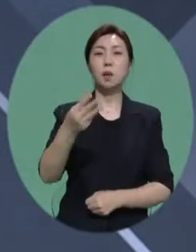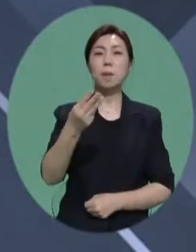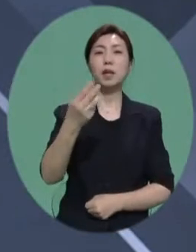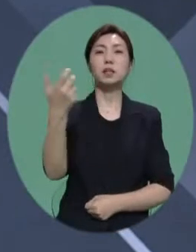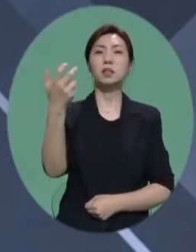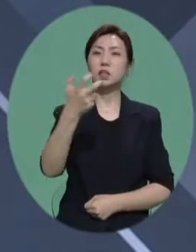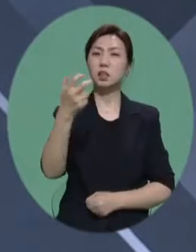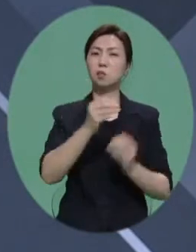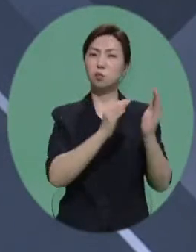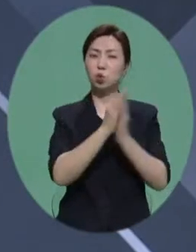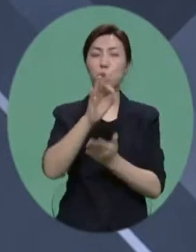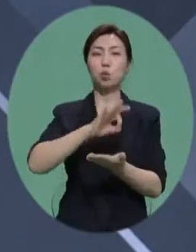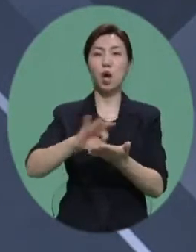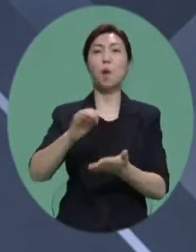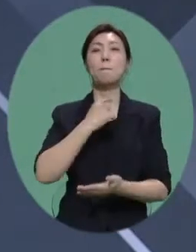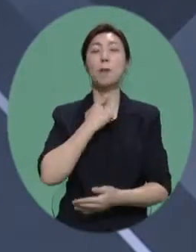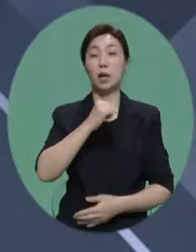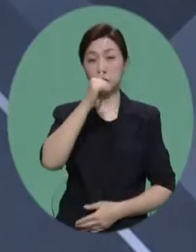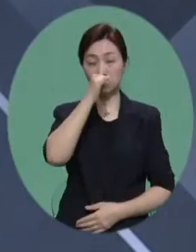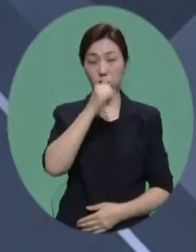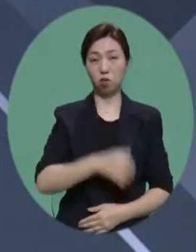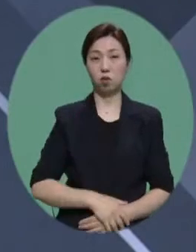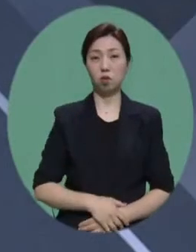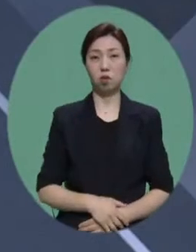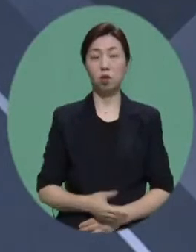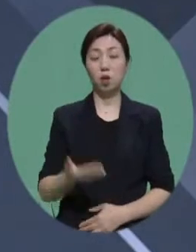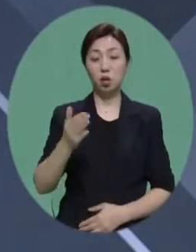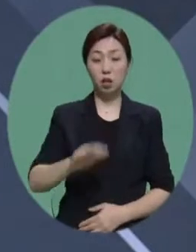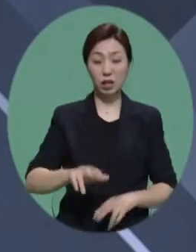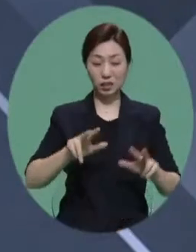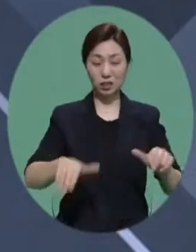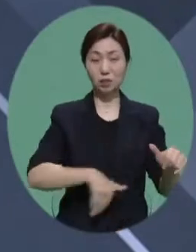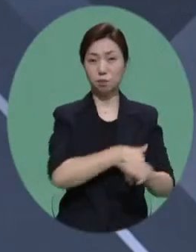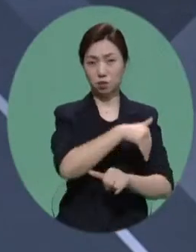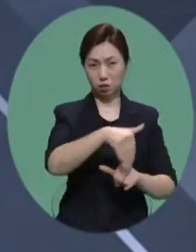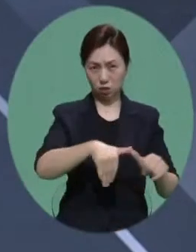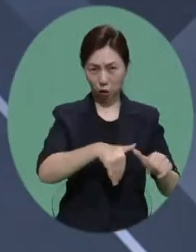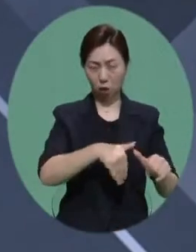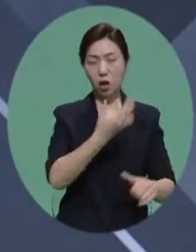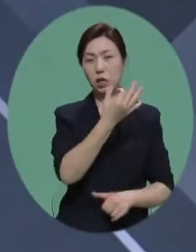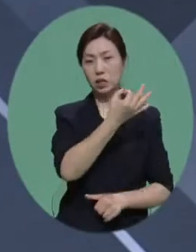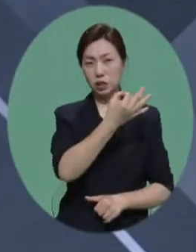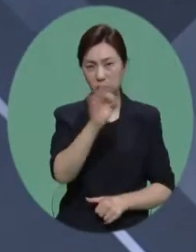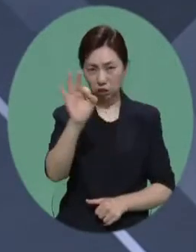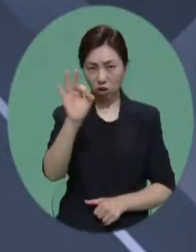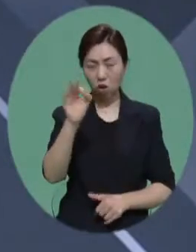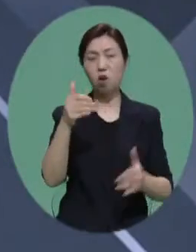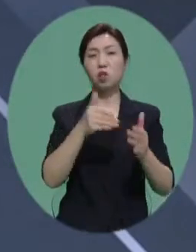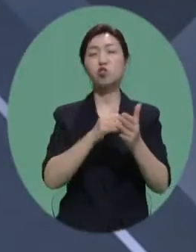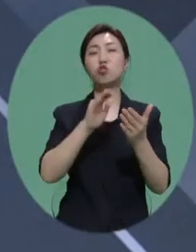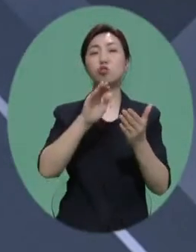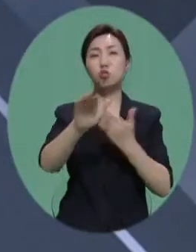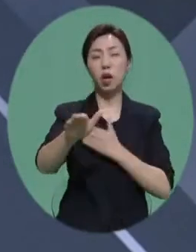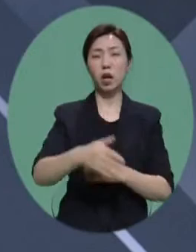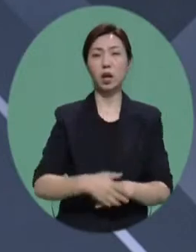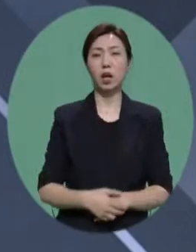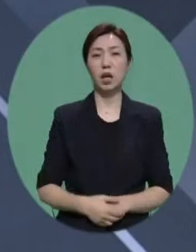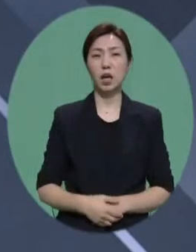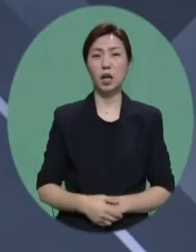우리가 에 이거를 현재로써 인정을 하면서 어떤 부작용을 최소화하기